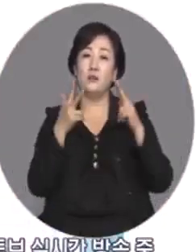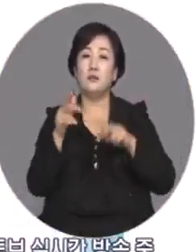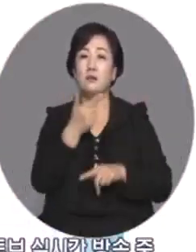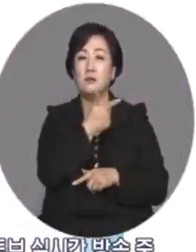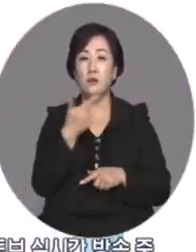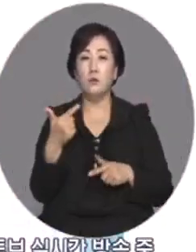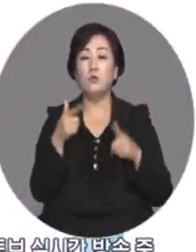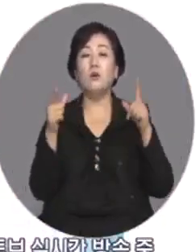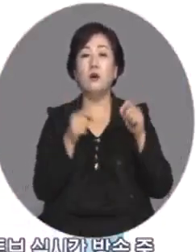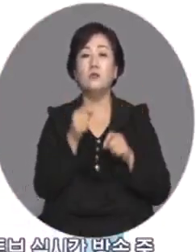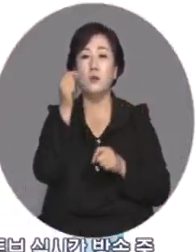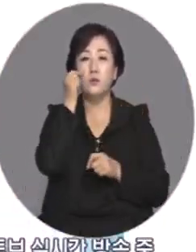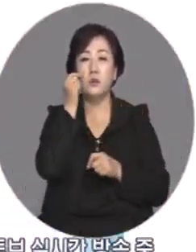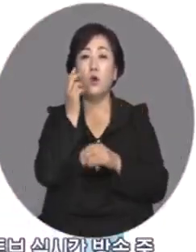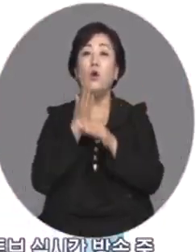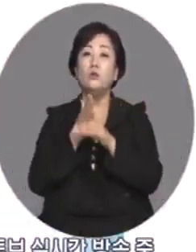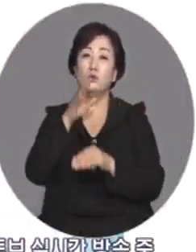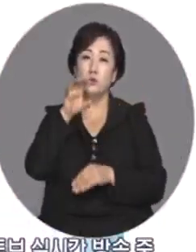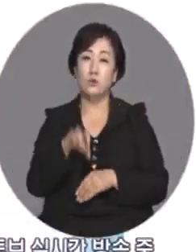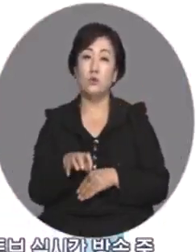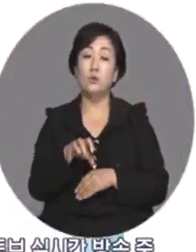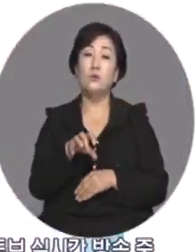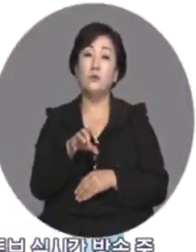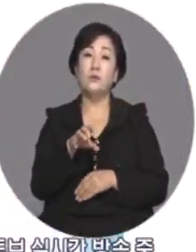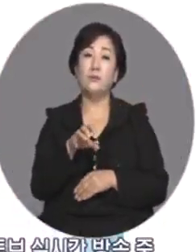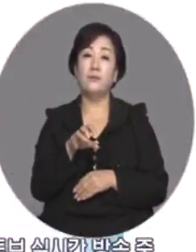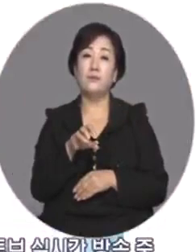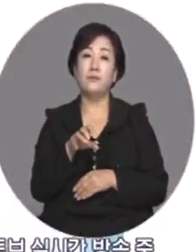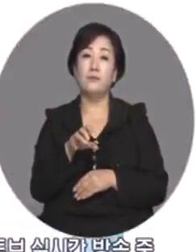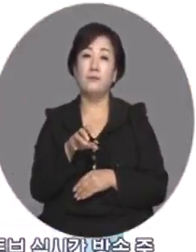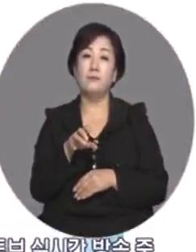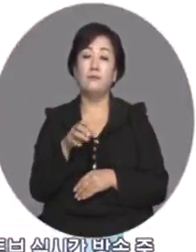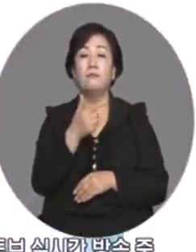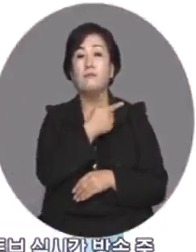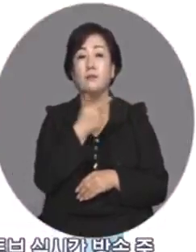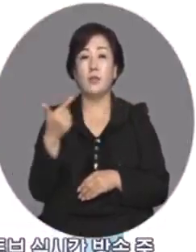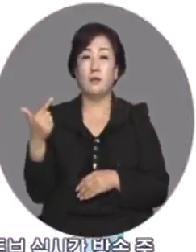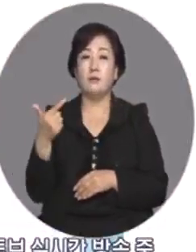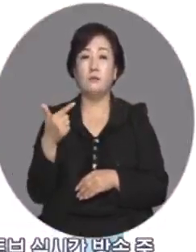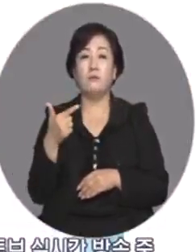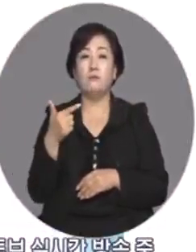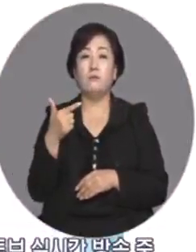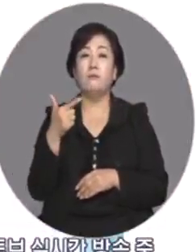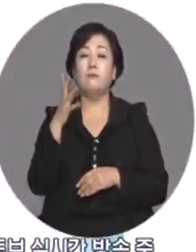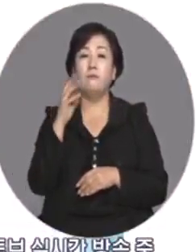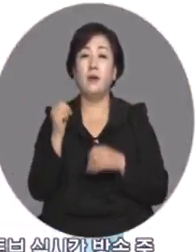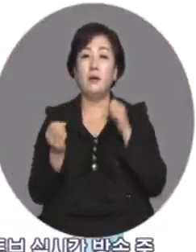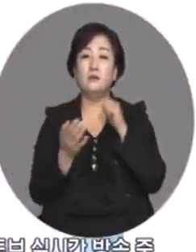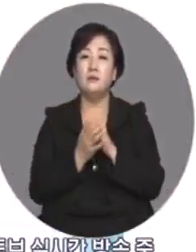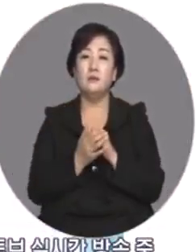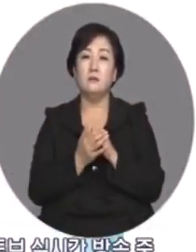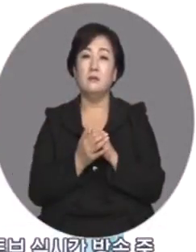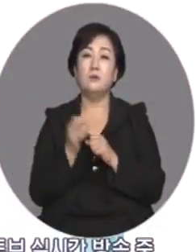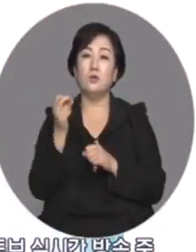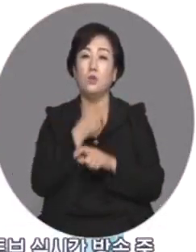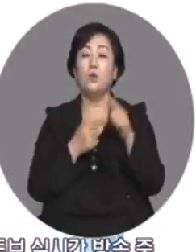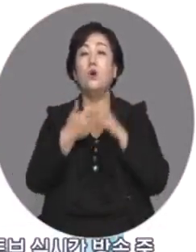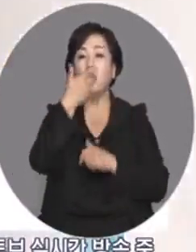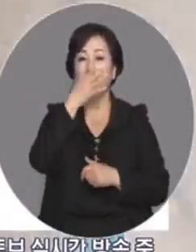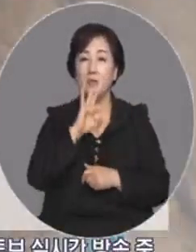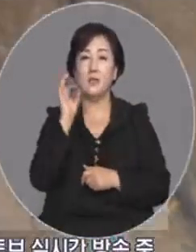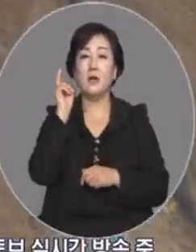힘들지 않았습니까? 중국에서는 굉장히 많은 또